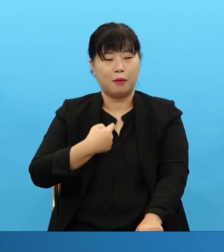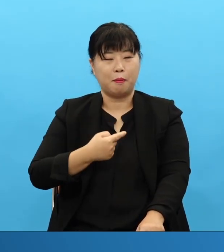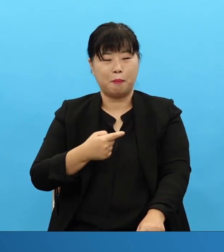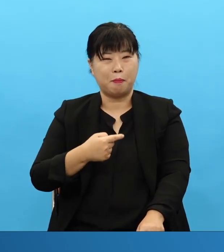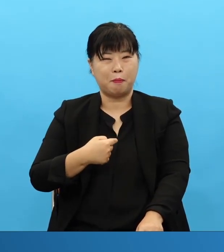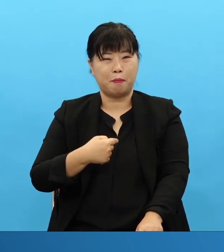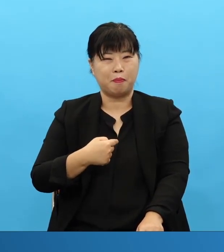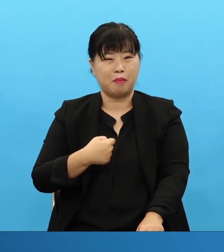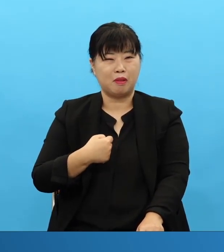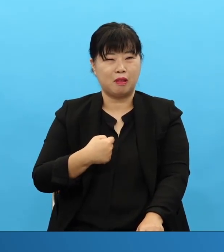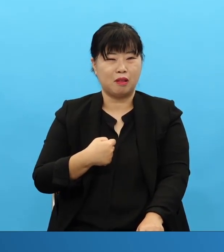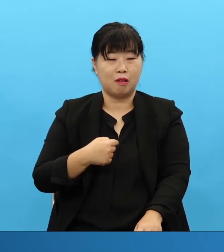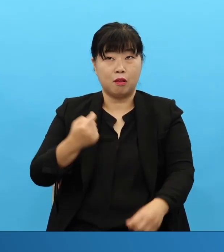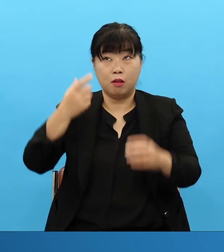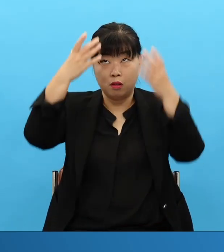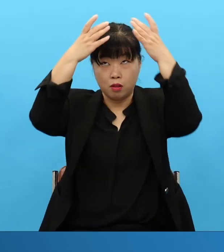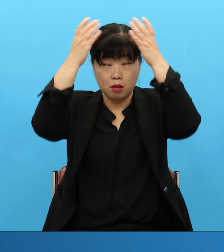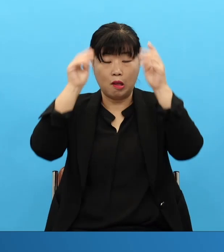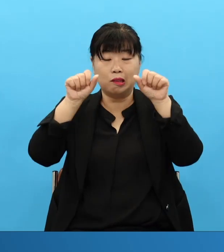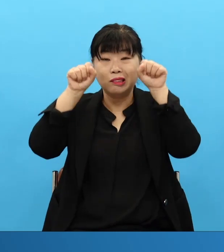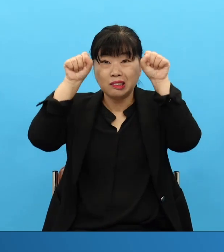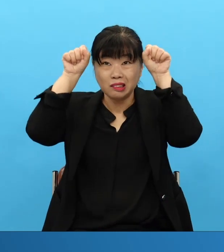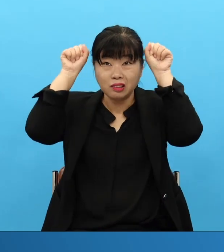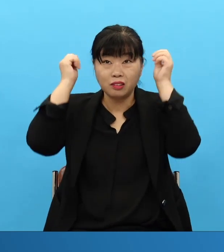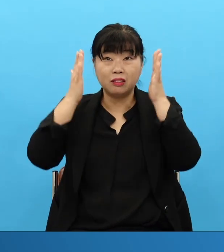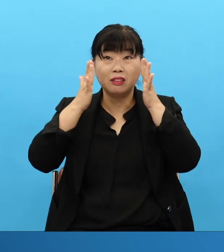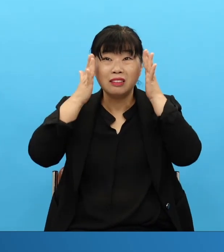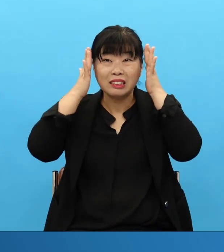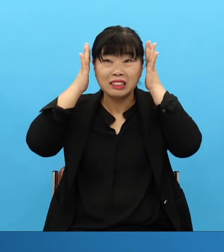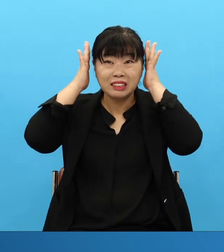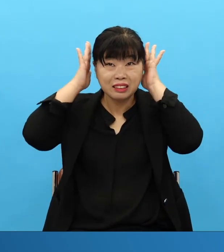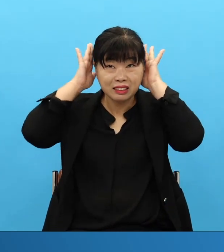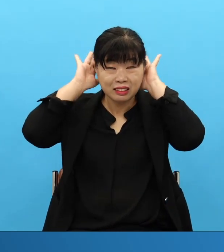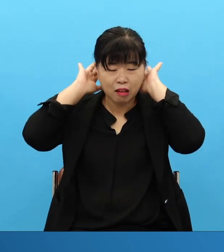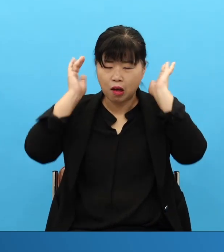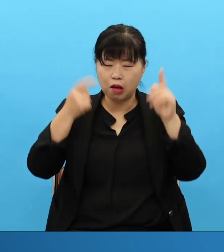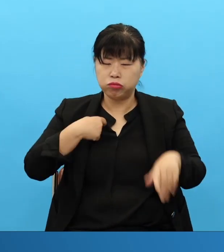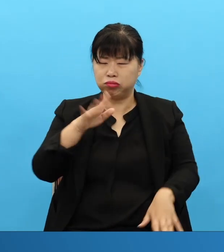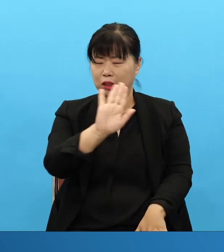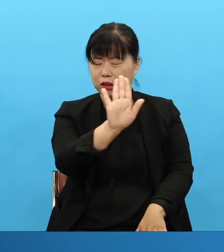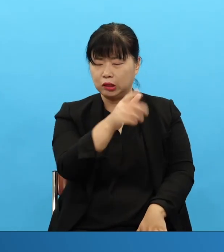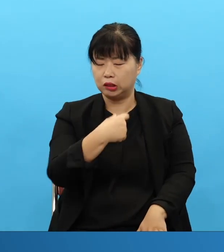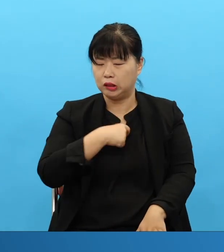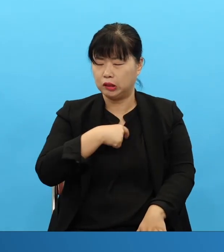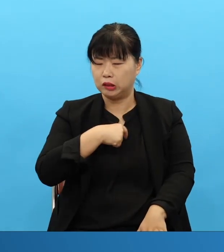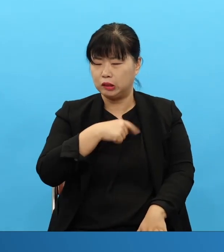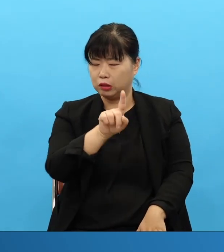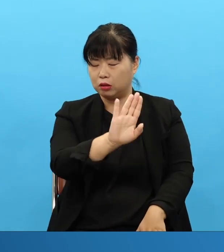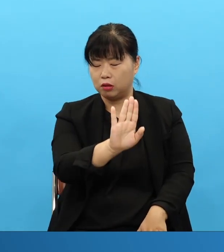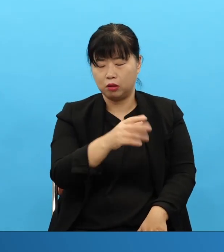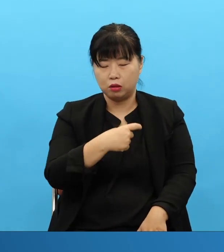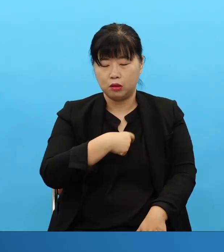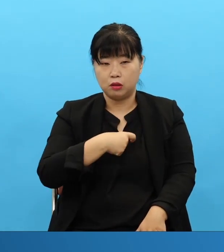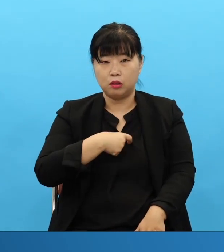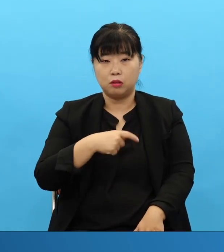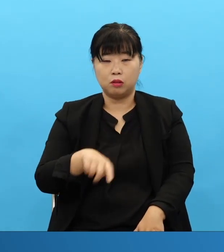봐 위에 많고 다 깎아요. 그 사람 모자 쓸 때 너무 미남인 줄 알아요. And so he cuts his hair. He's very 머리 short on the 잘못 깎는 거는 side. 그랬던 거요. And so